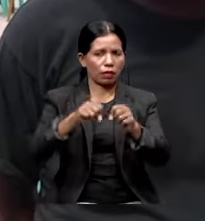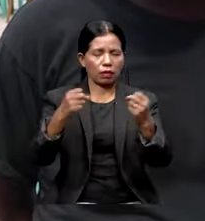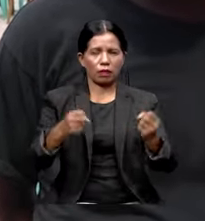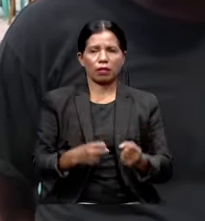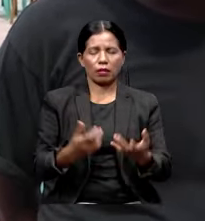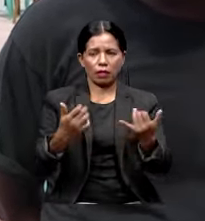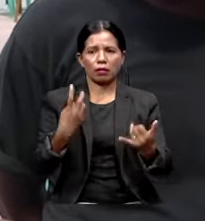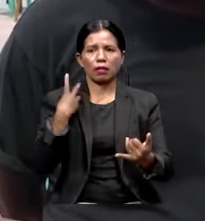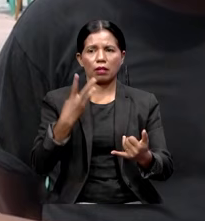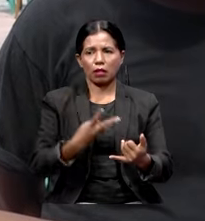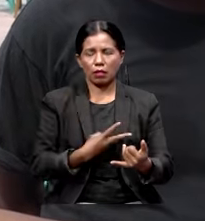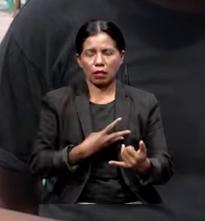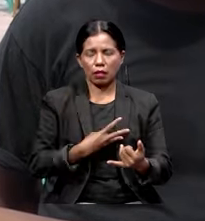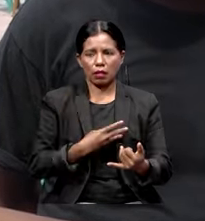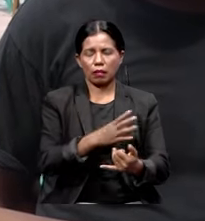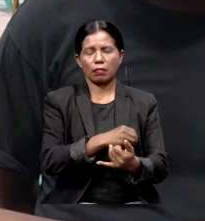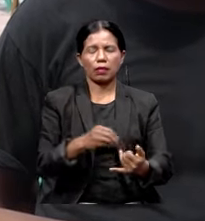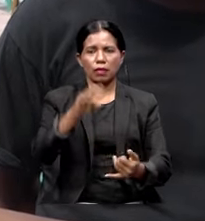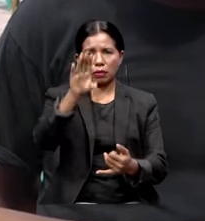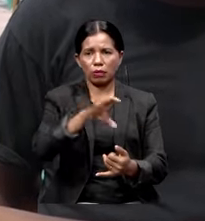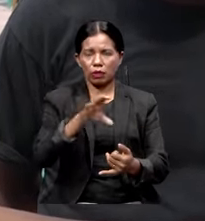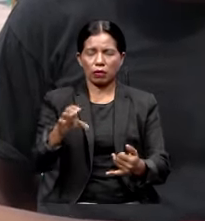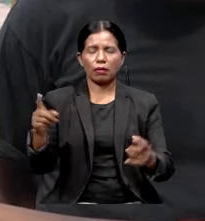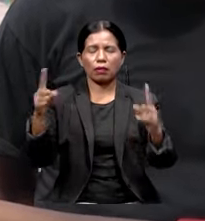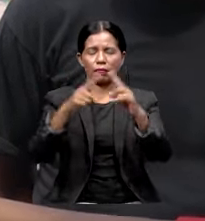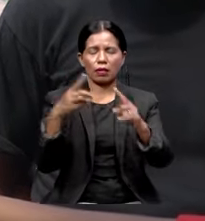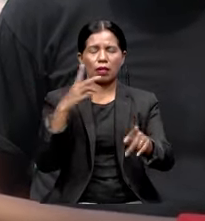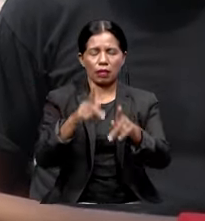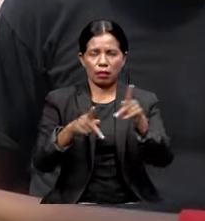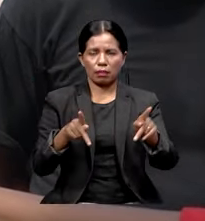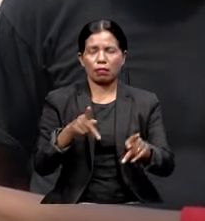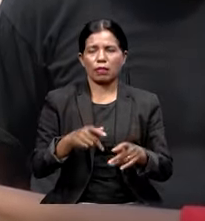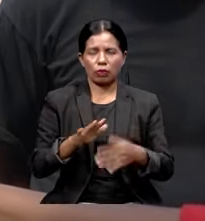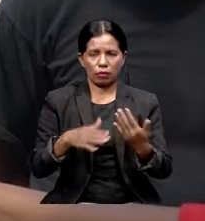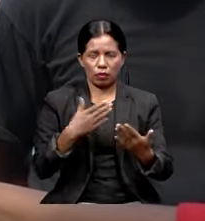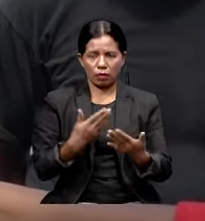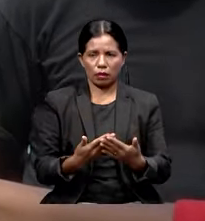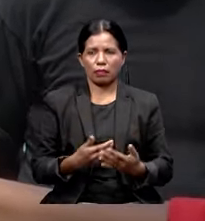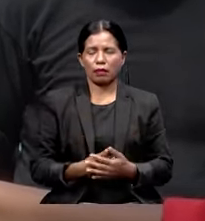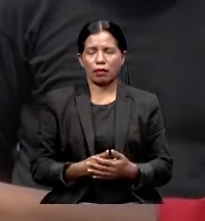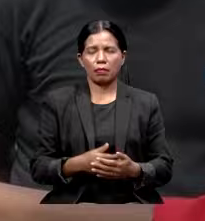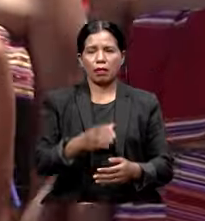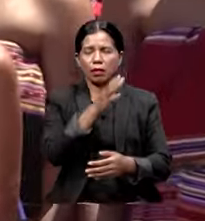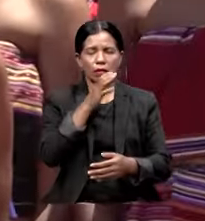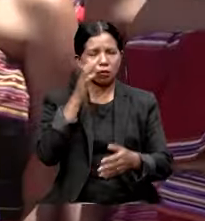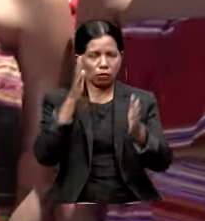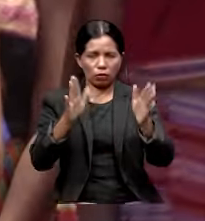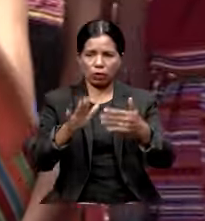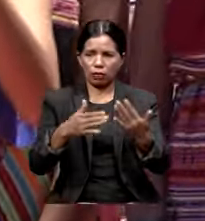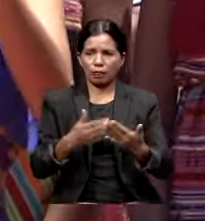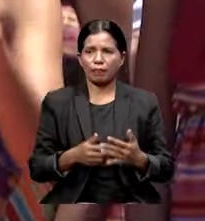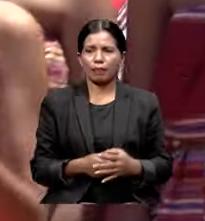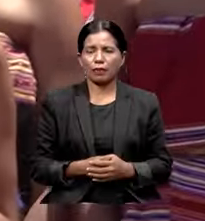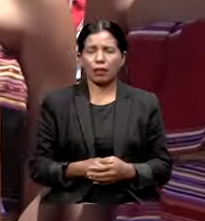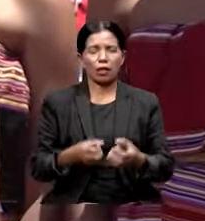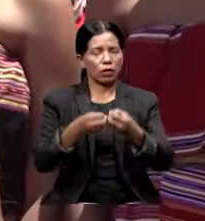ne maka milagri kruzoben nia ba ami sarani lele atomak. Dia liu ba ami agrikultur sira. Molo katu